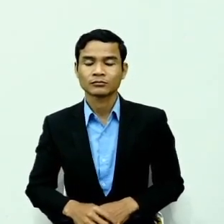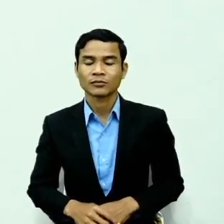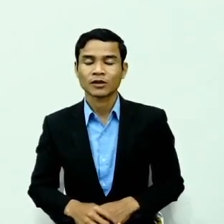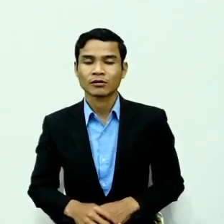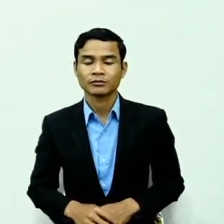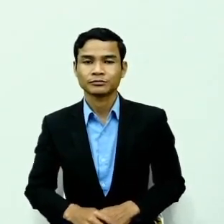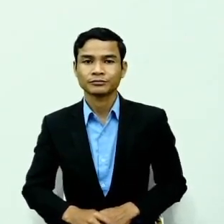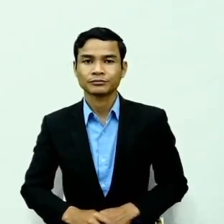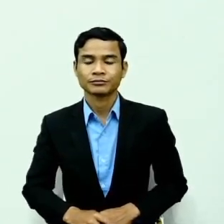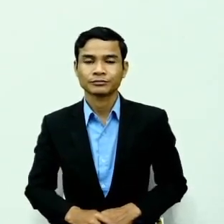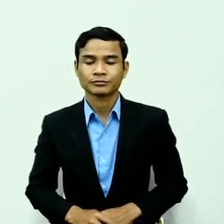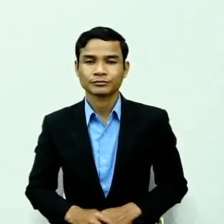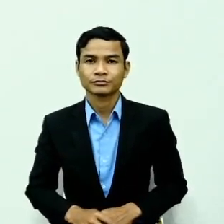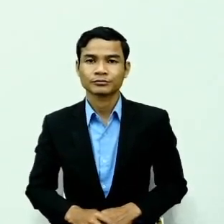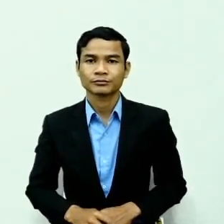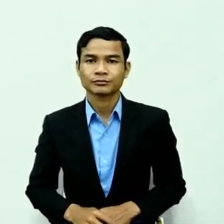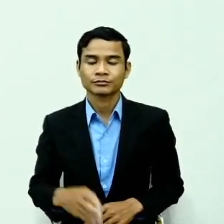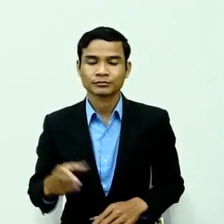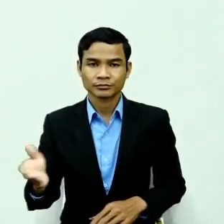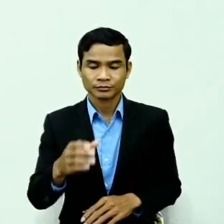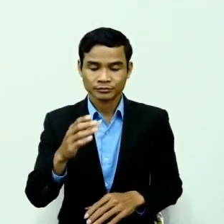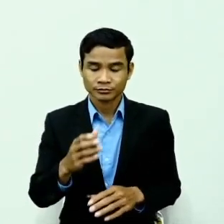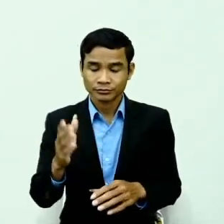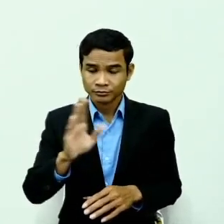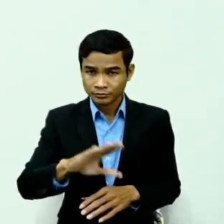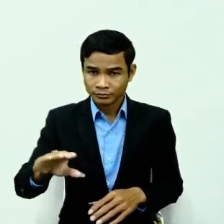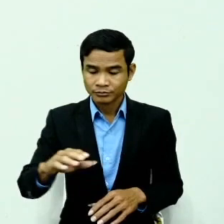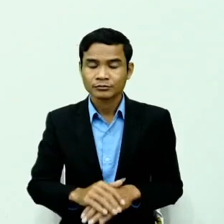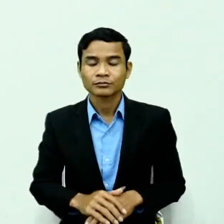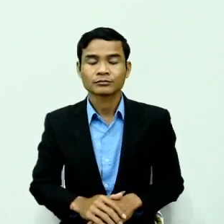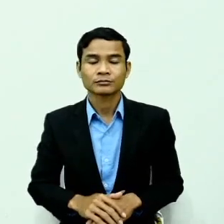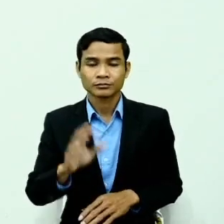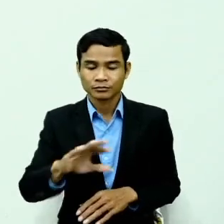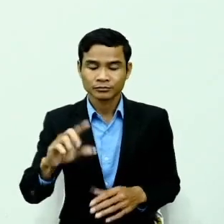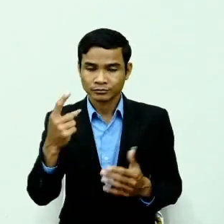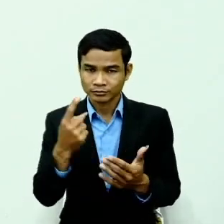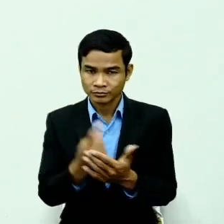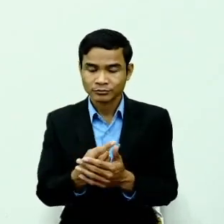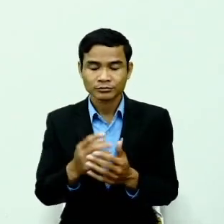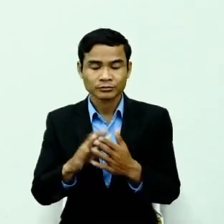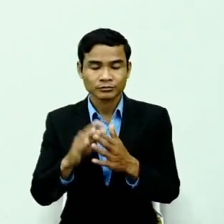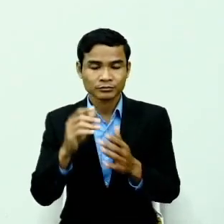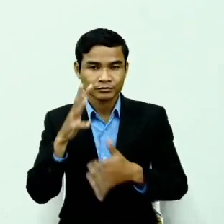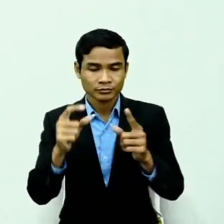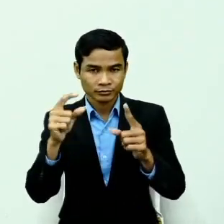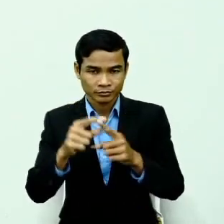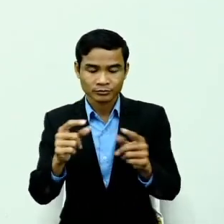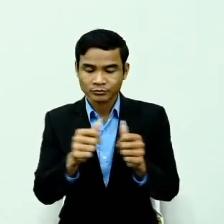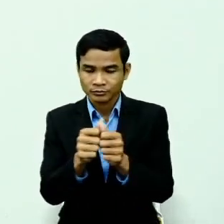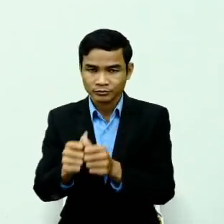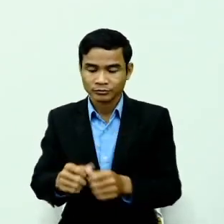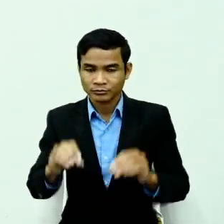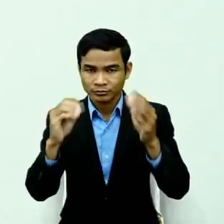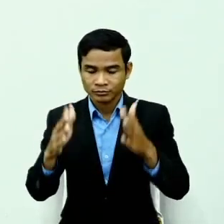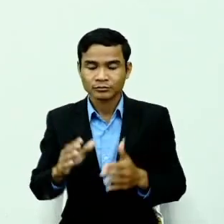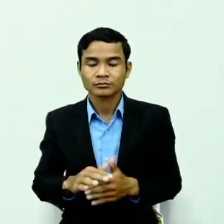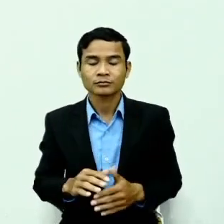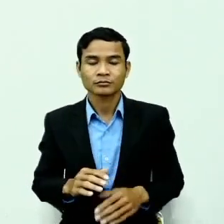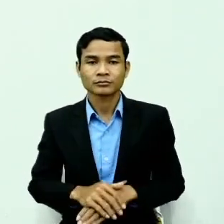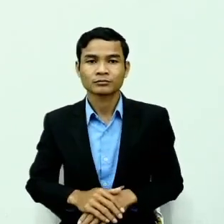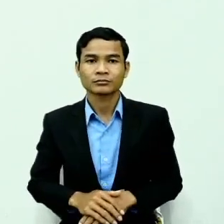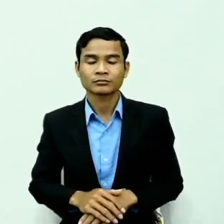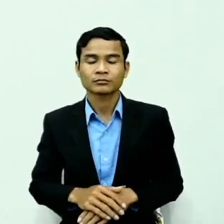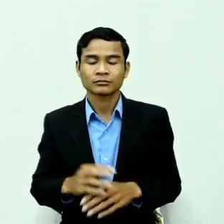chà chà đối xác con đừng ạc ní chà con chờ chô rốm chà tháp bia cho mình nè cổ chà bia